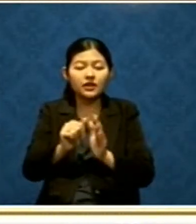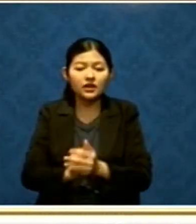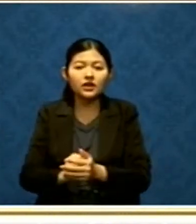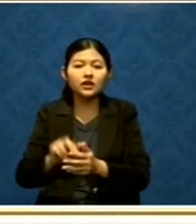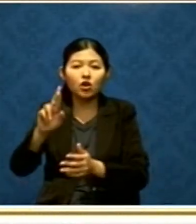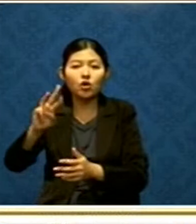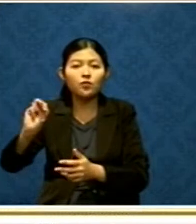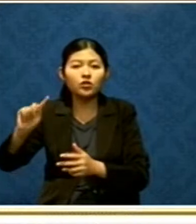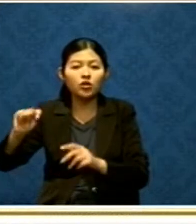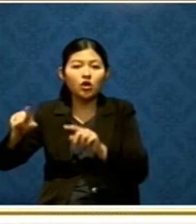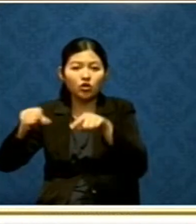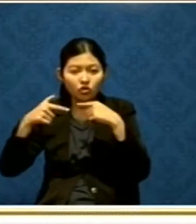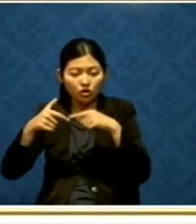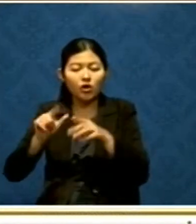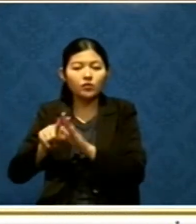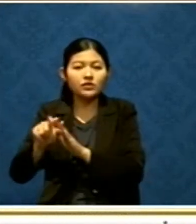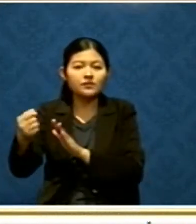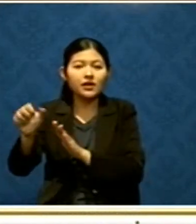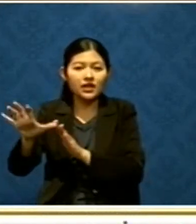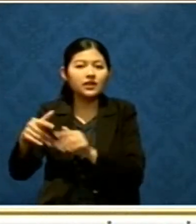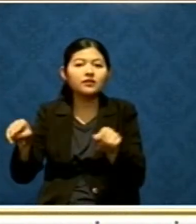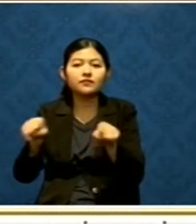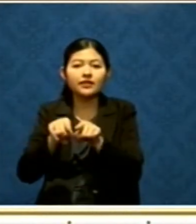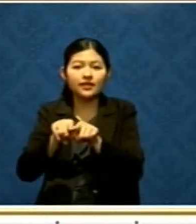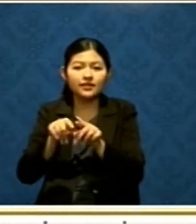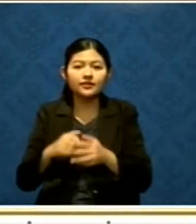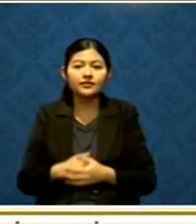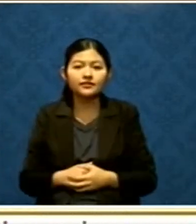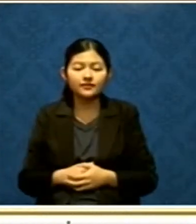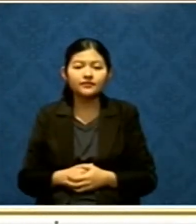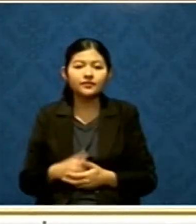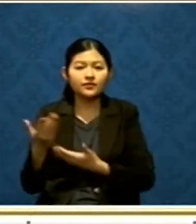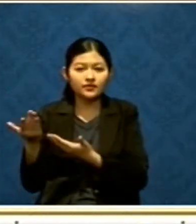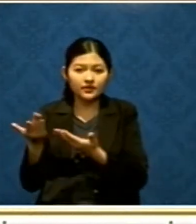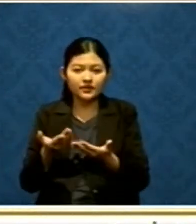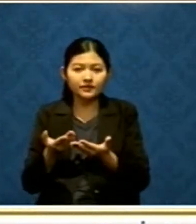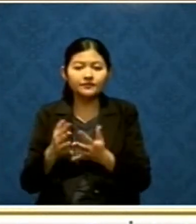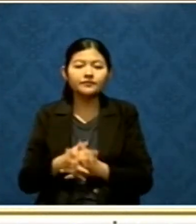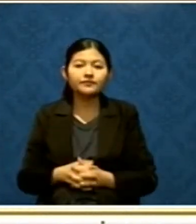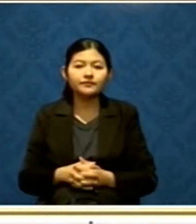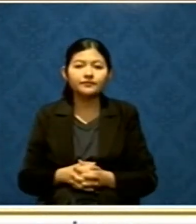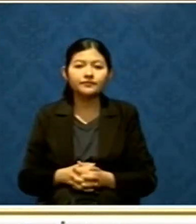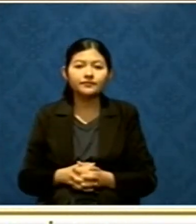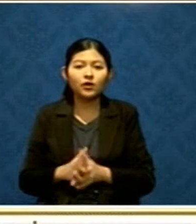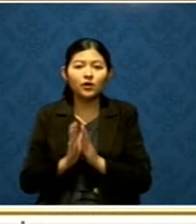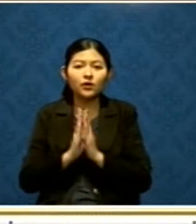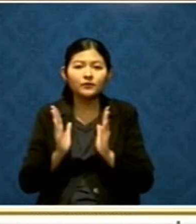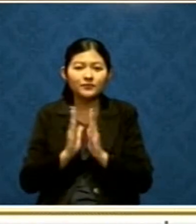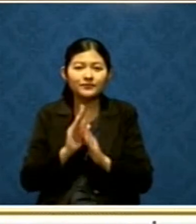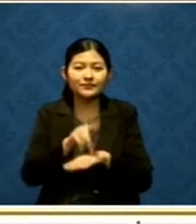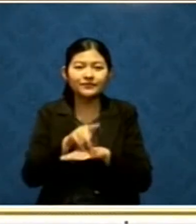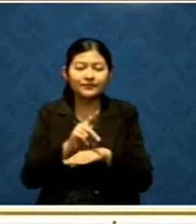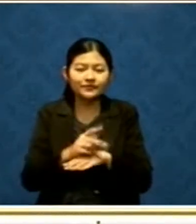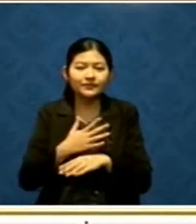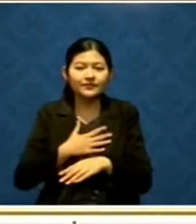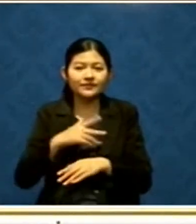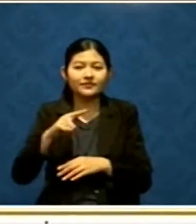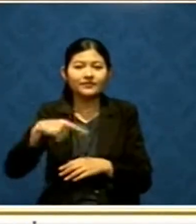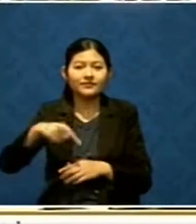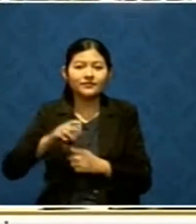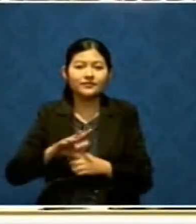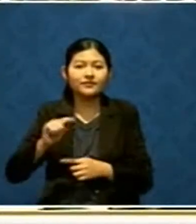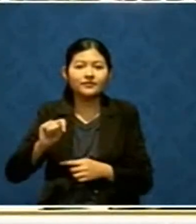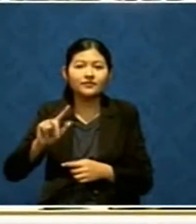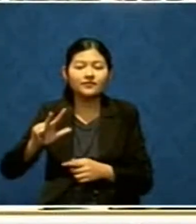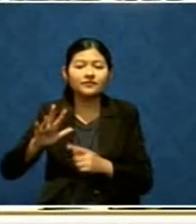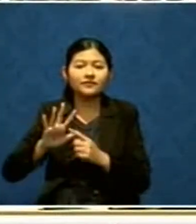า15นาทีเช่นเดียวกันครับเชิญครับคุณพัฒนาครับ ครับขอบคุณท่านประธานผมพัฒนาสัพพโ